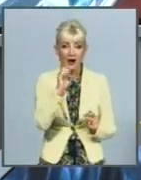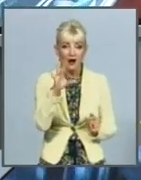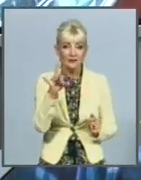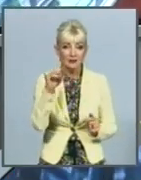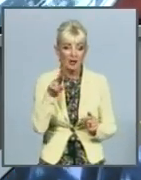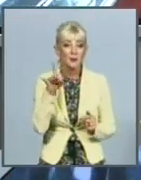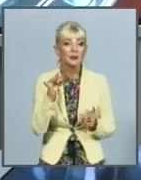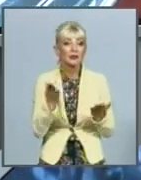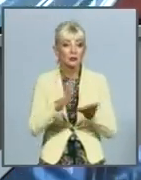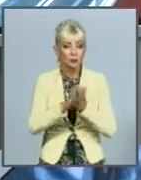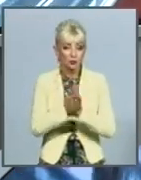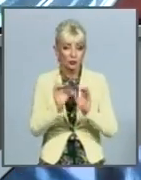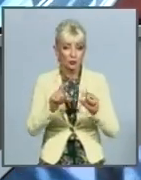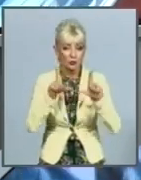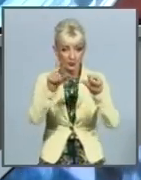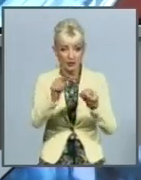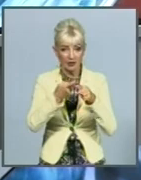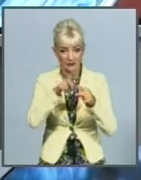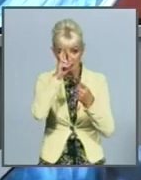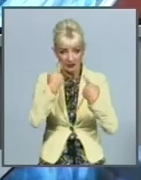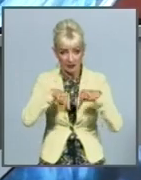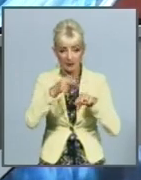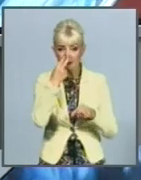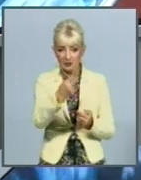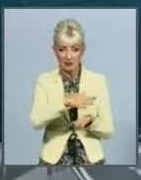яких умов можна дістатися цих країн – дивіться далі.